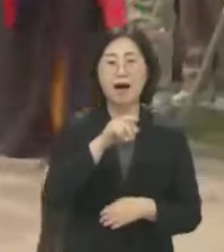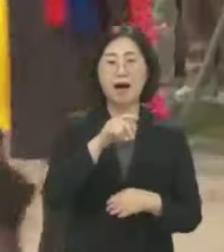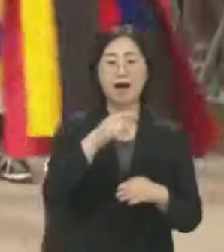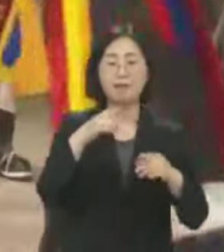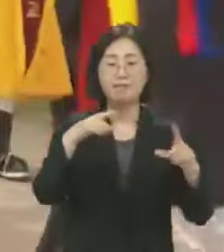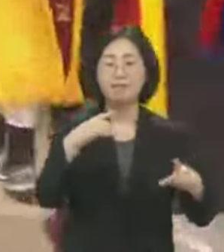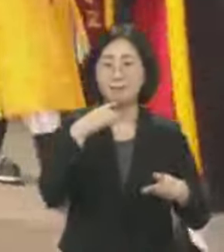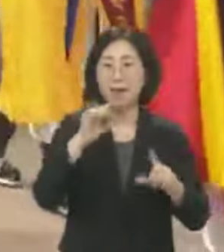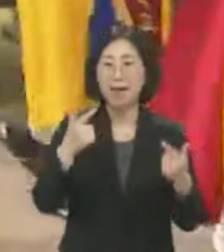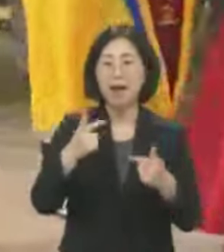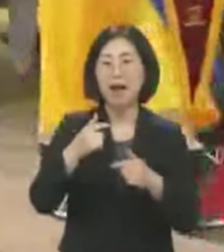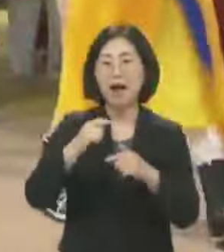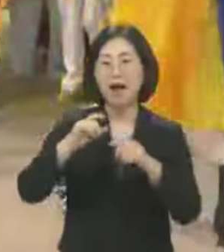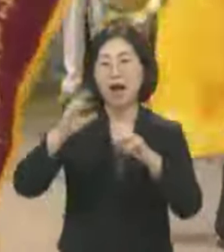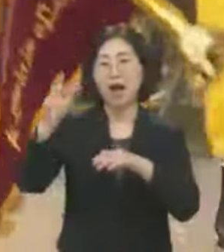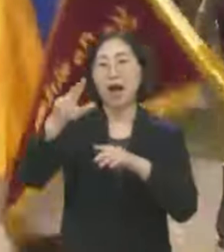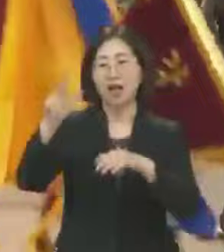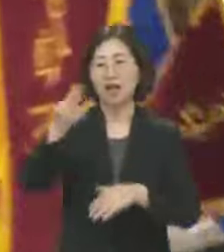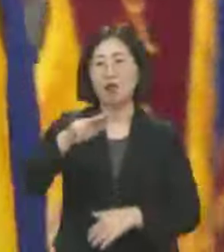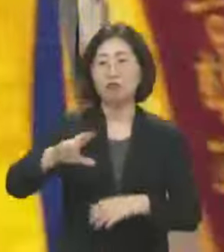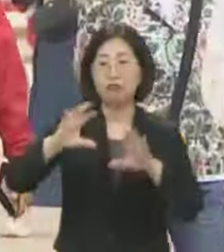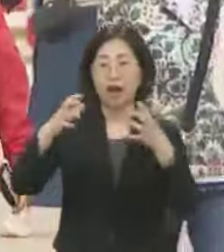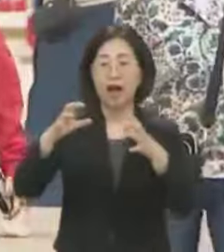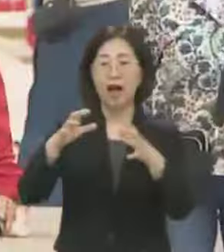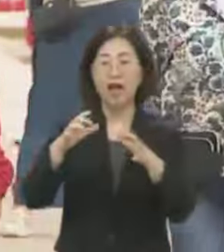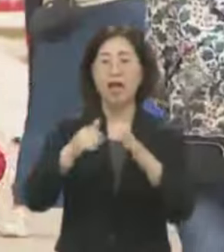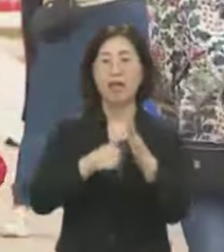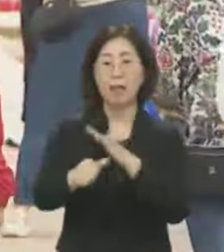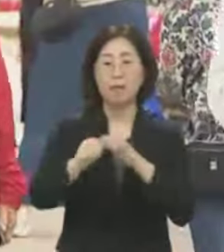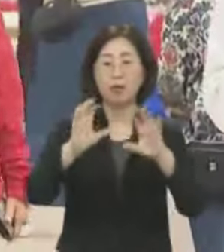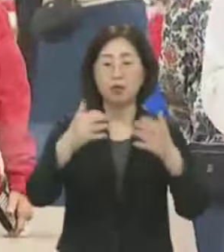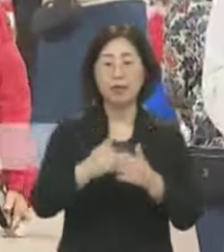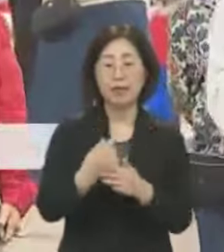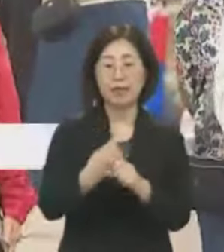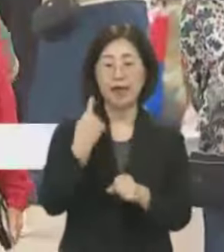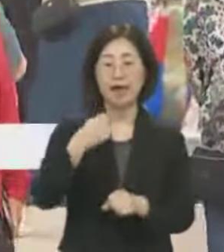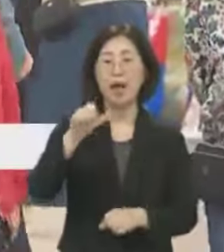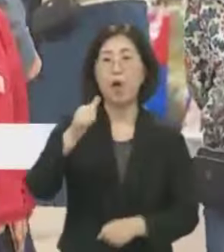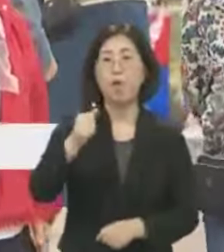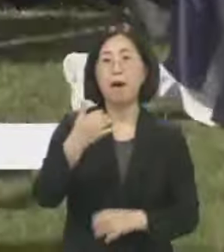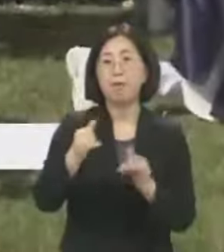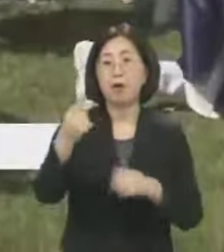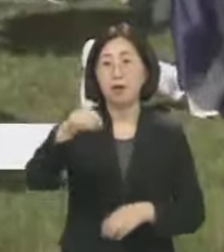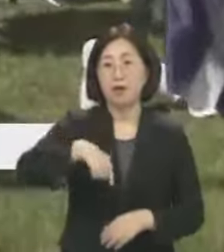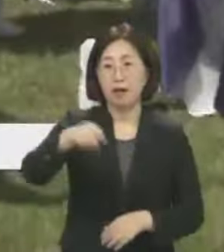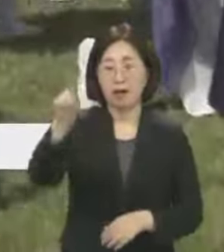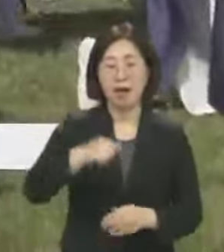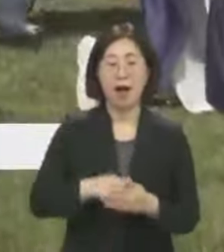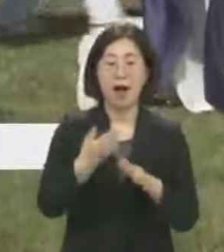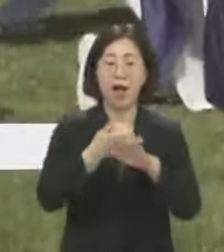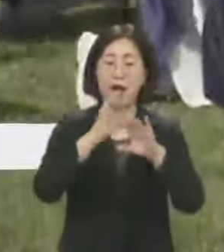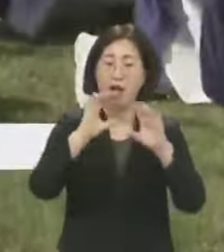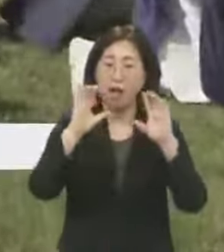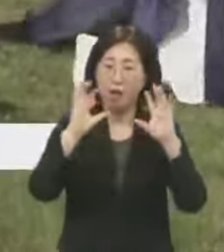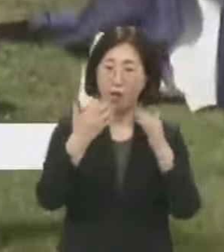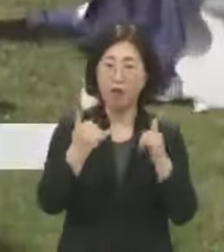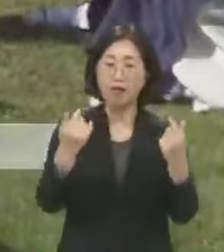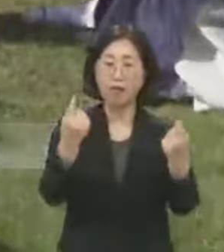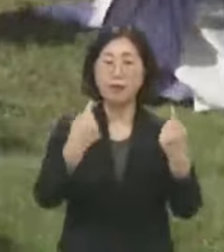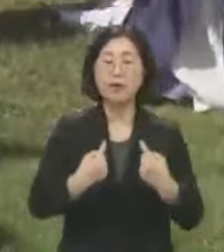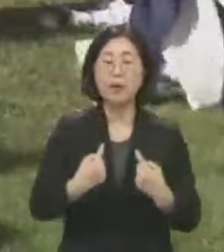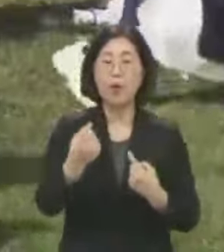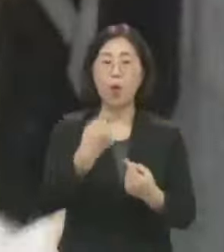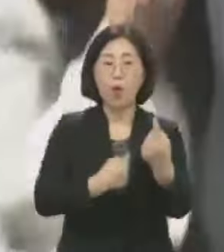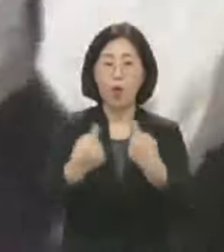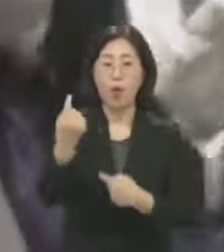축제로 자리매김했습니다. 지난해 25만 명이 다녀갔는데 해외 관광객의 발길도 이어지면서 서산시가